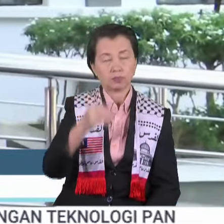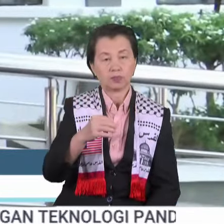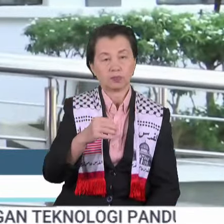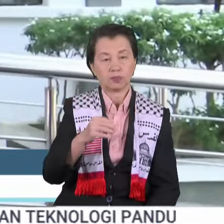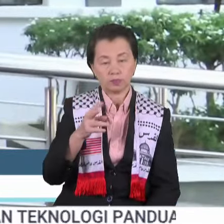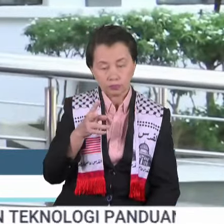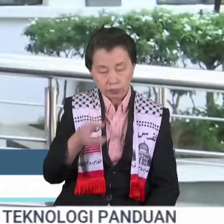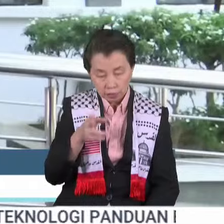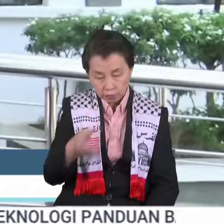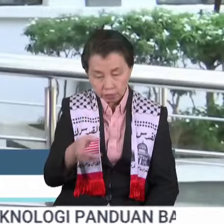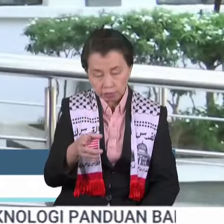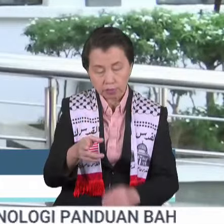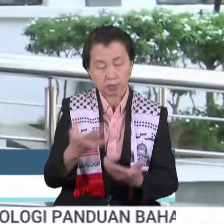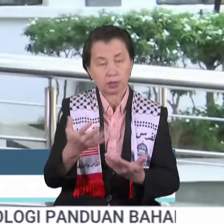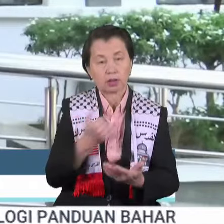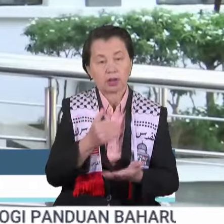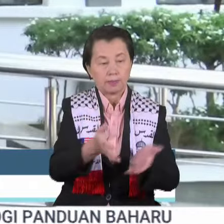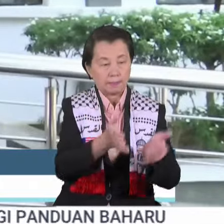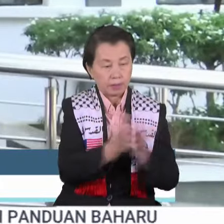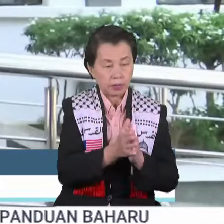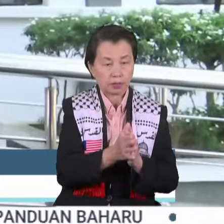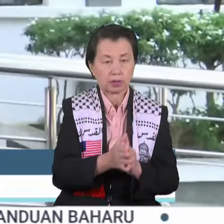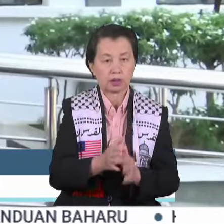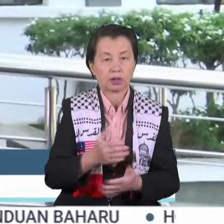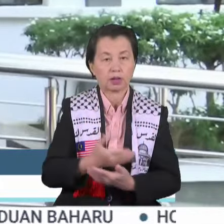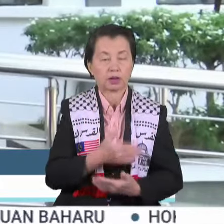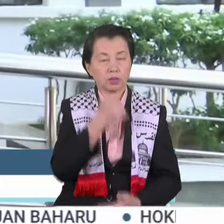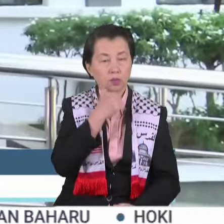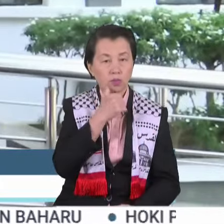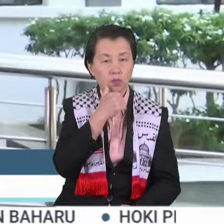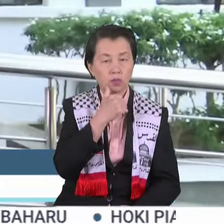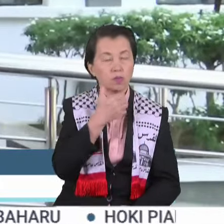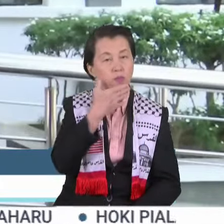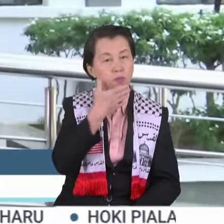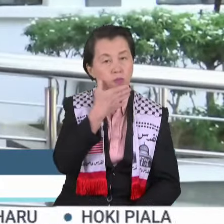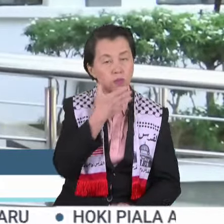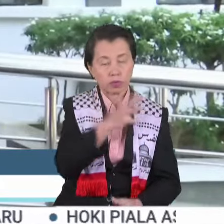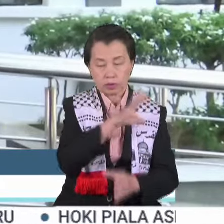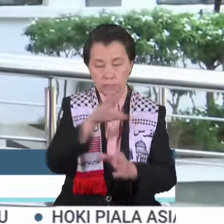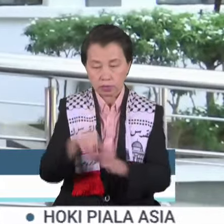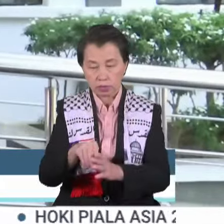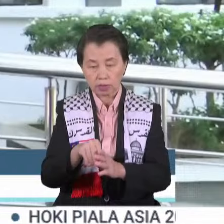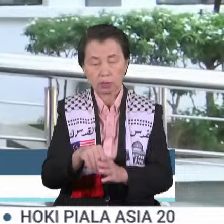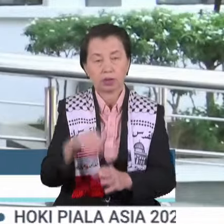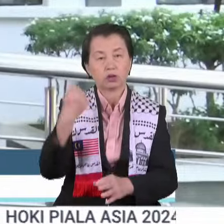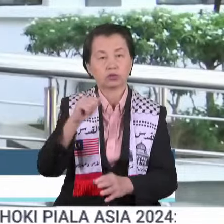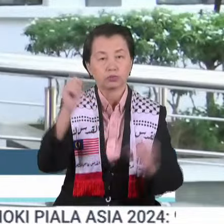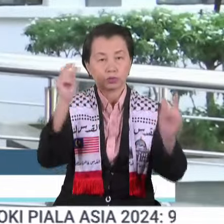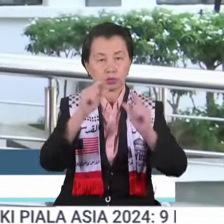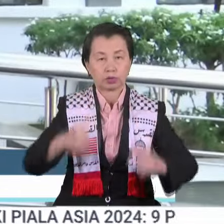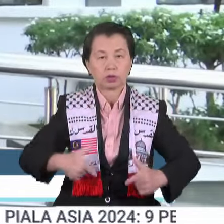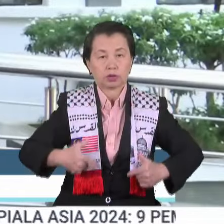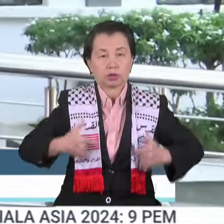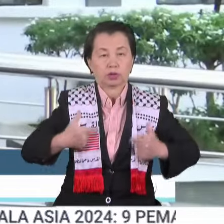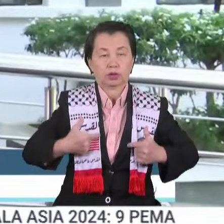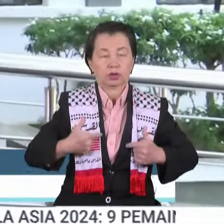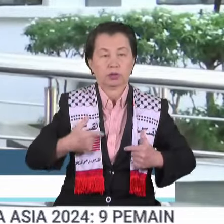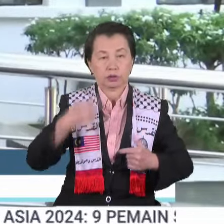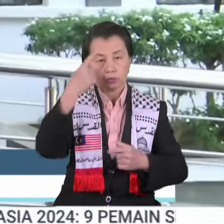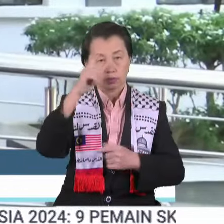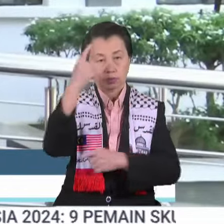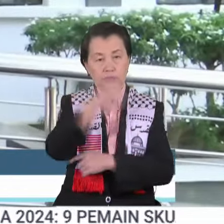minta anak-anak muda sertailah program-program yang melibatkan 10 gaya hidup rakan muda sempena sambutan